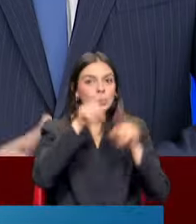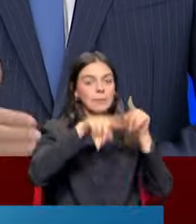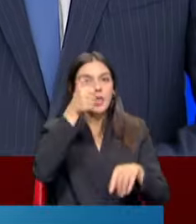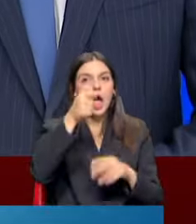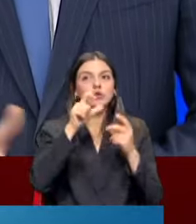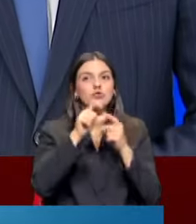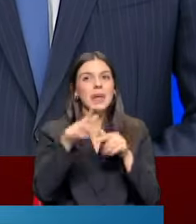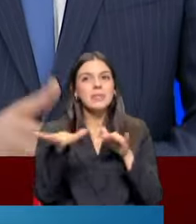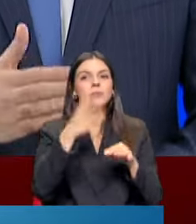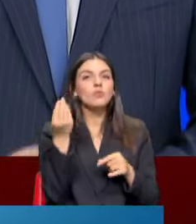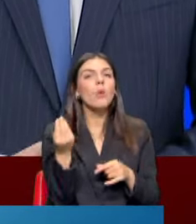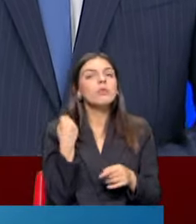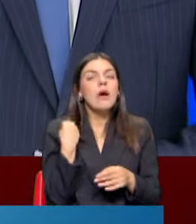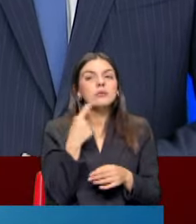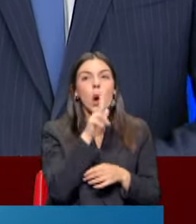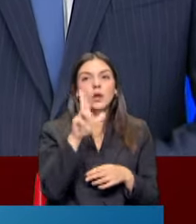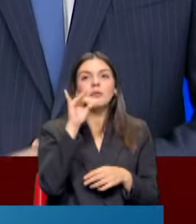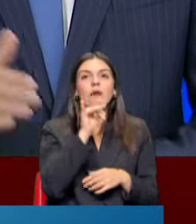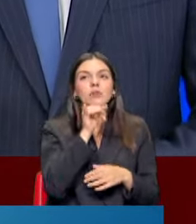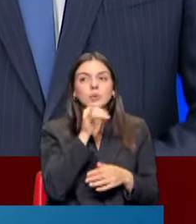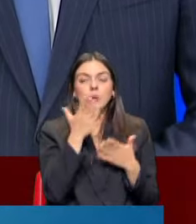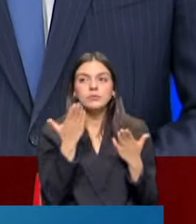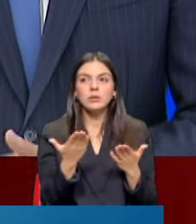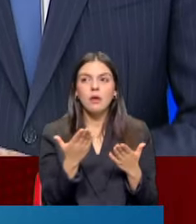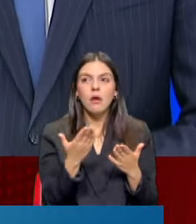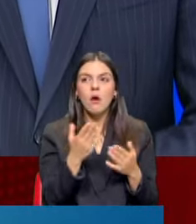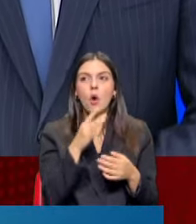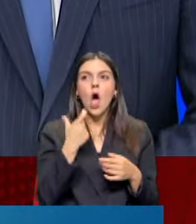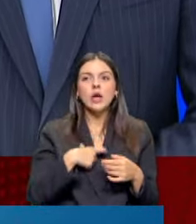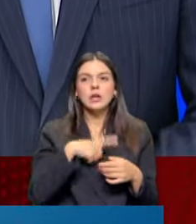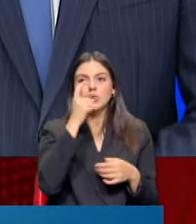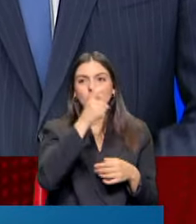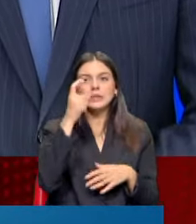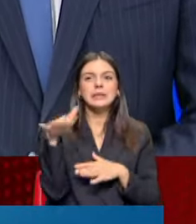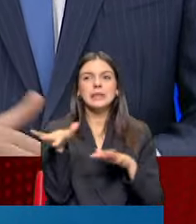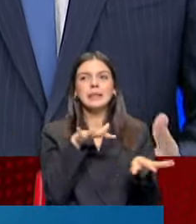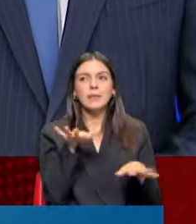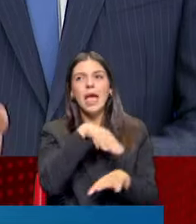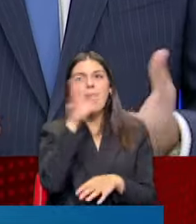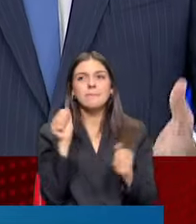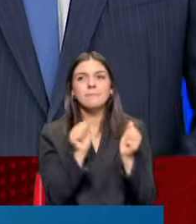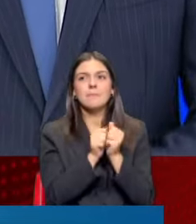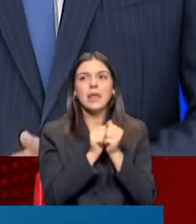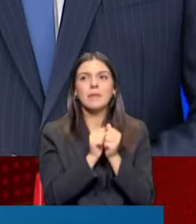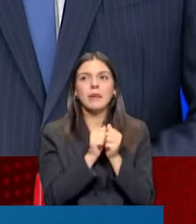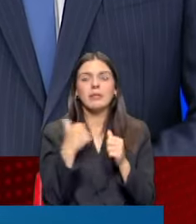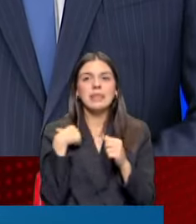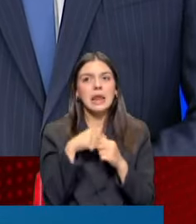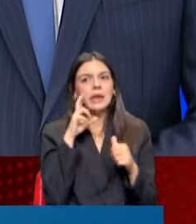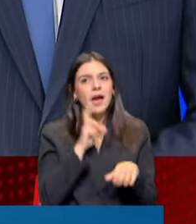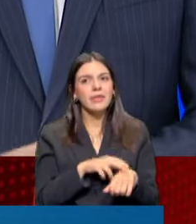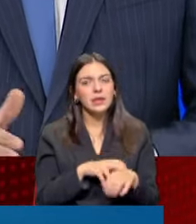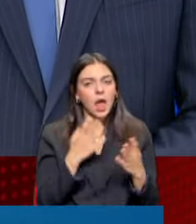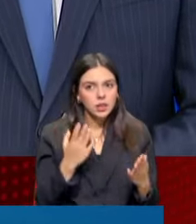depremi çok taze. Evet. 17 Ağustos'ta da özellikle 99 depremini hep birlikte yeniden andık.